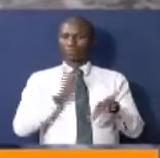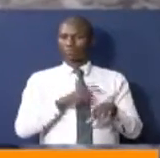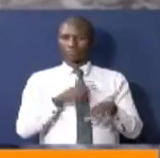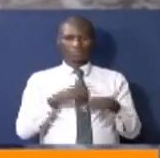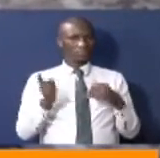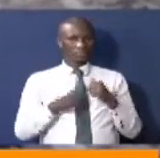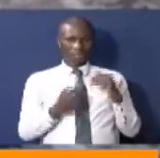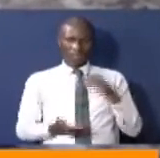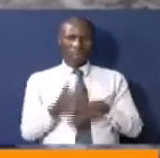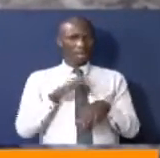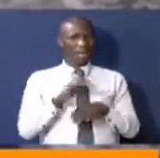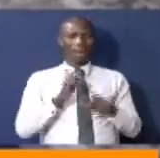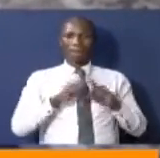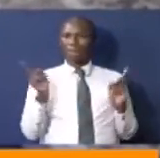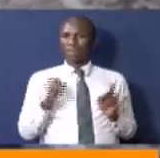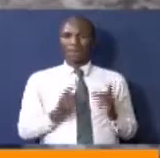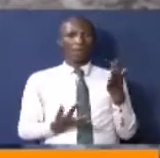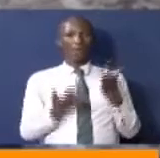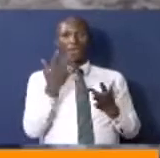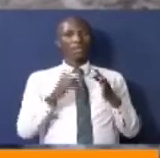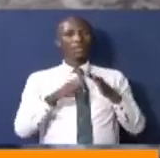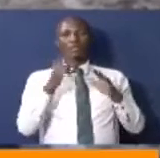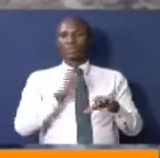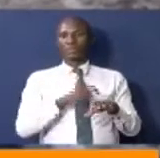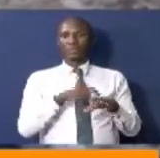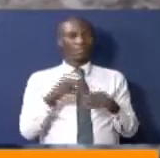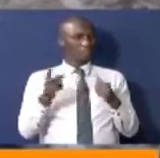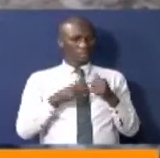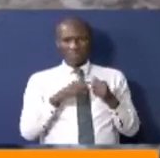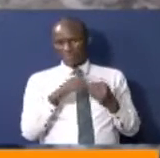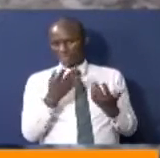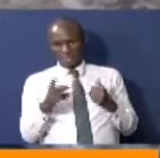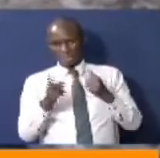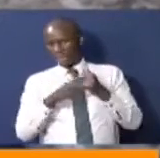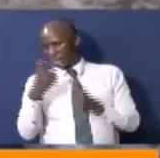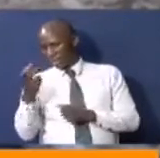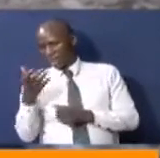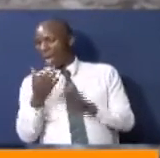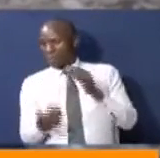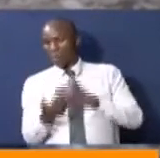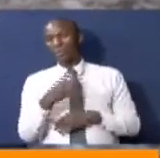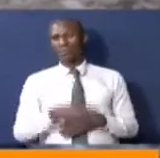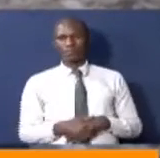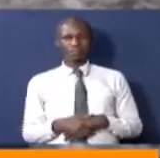saa 12. Lakini moto ulianza kama saa 1 hivi, saa 1 na nusu.